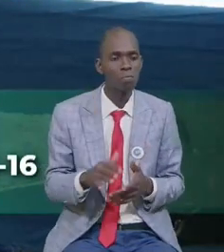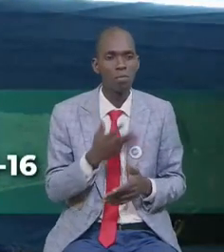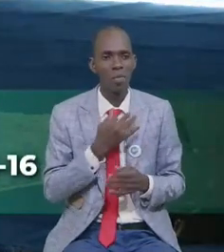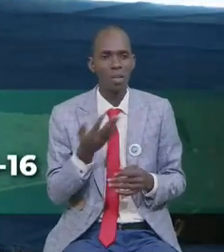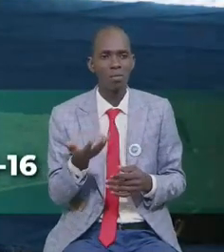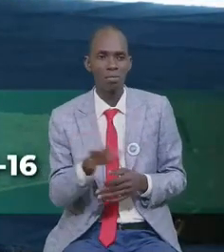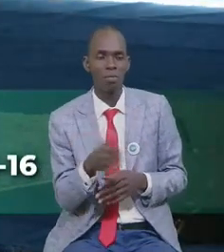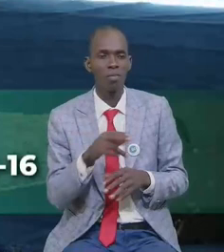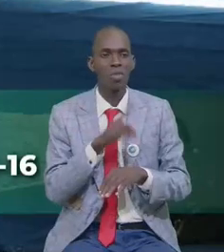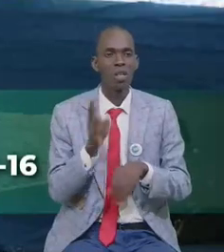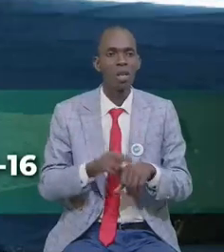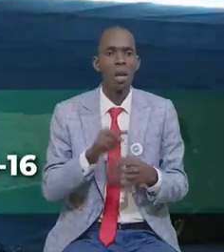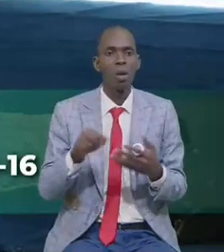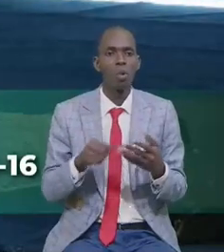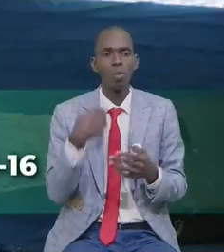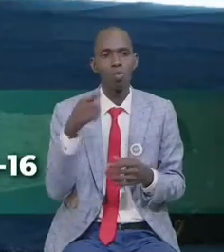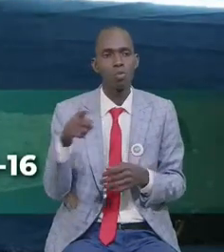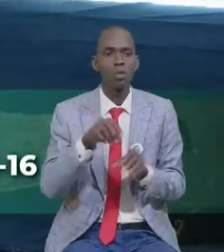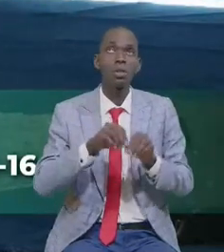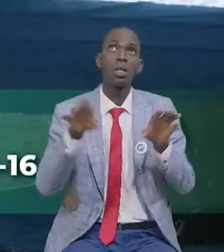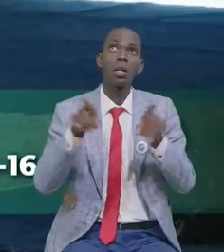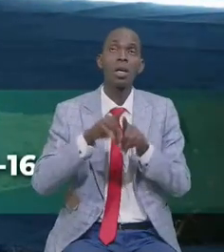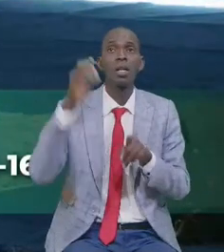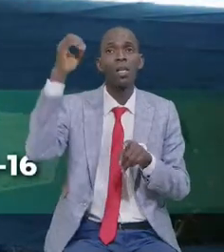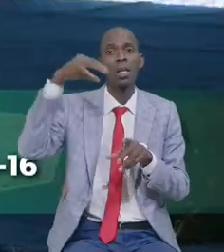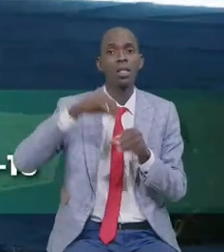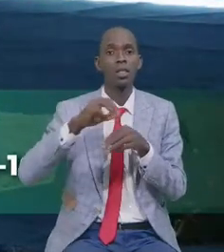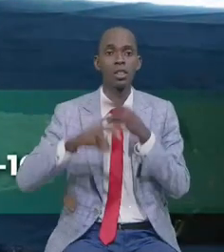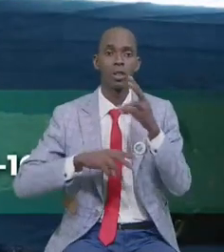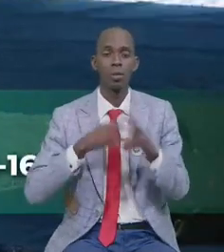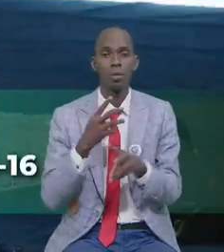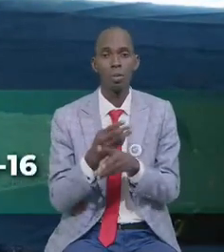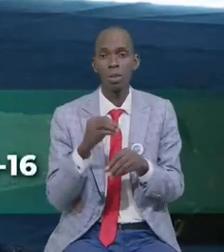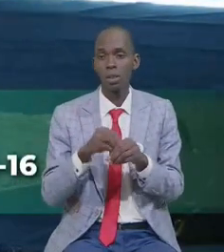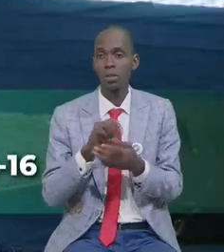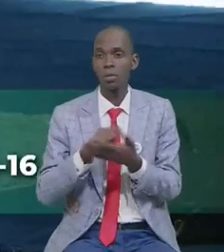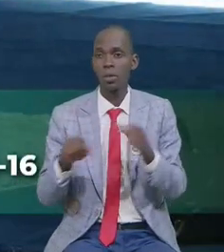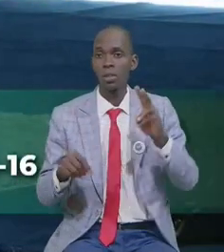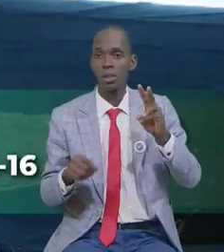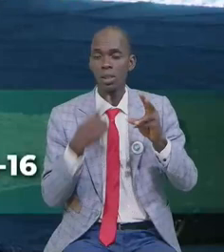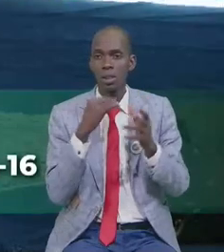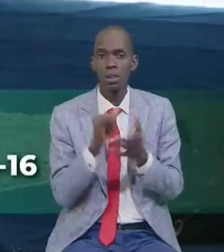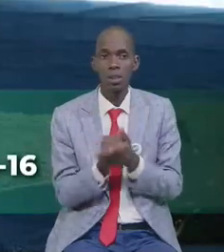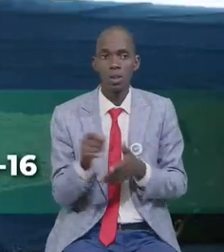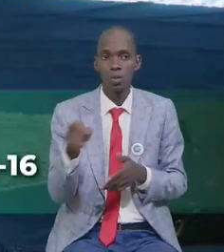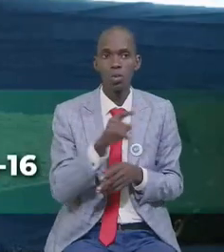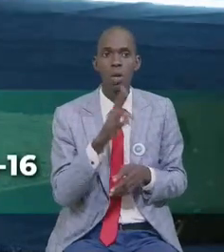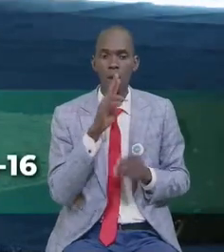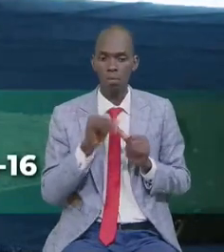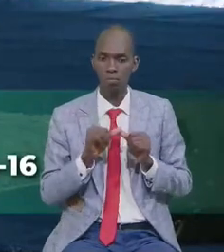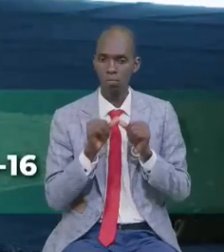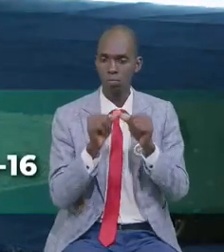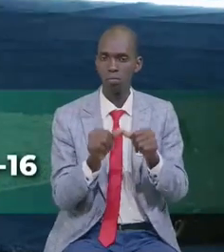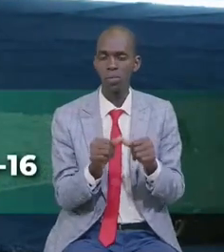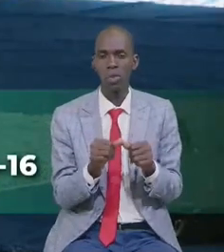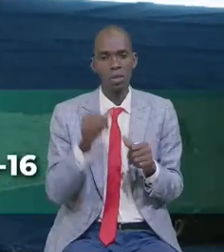flambeaux dans le monde. Verset 16 et 10. Portant la parole de vie, fils de Dieu, de fille de Dieu,